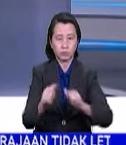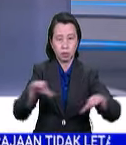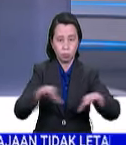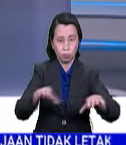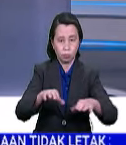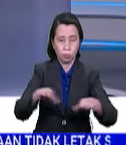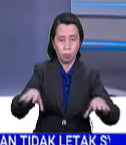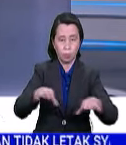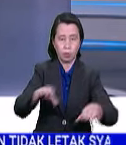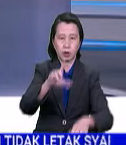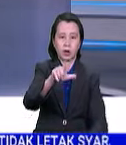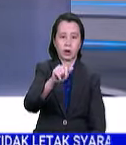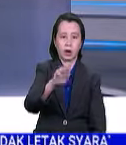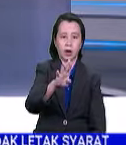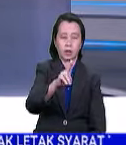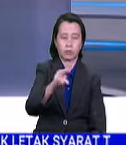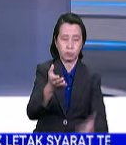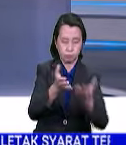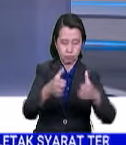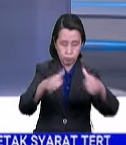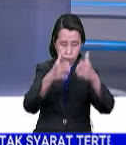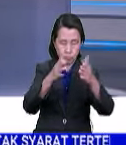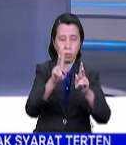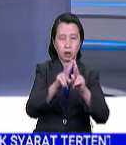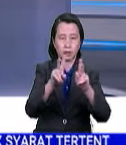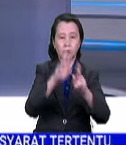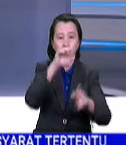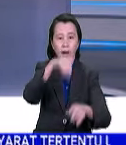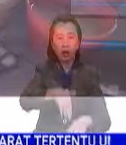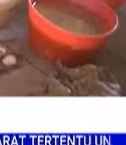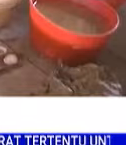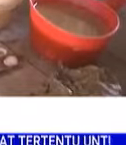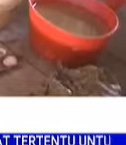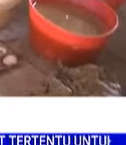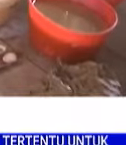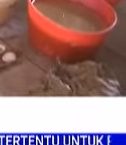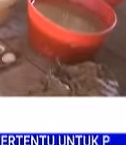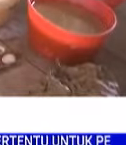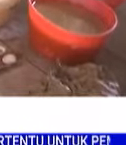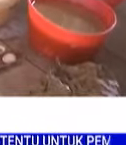menghasilkan pembuatan labu itu di Pulau Tiga, Kampung Gajah, Perak.